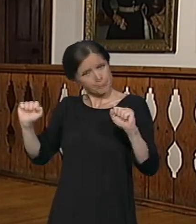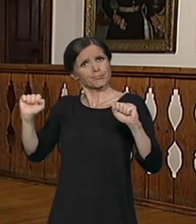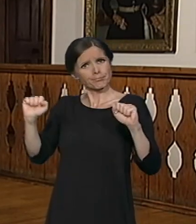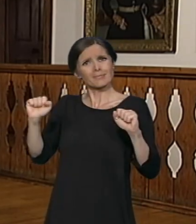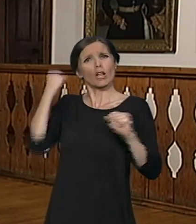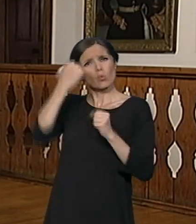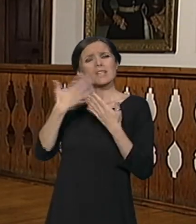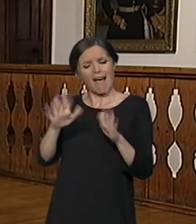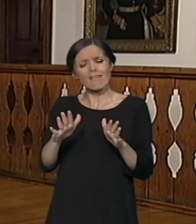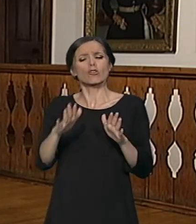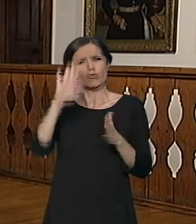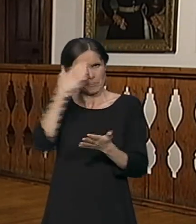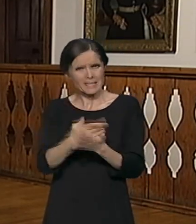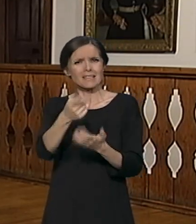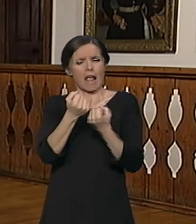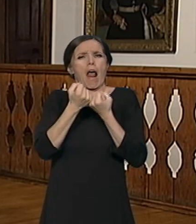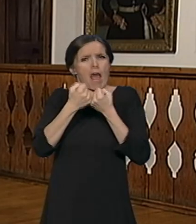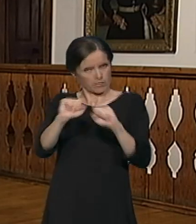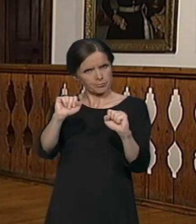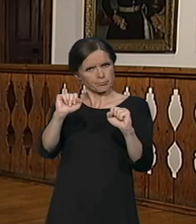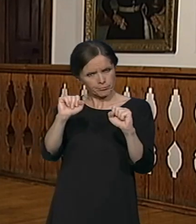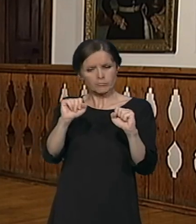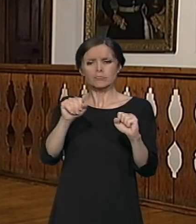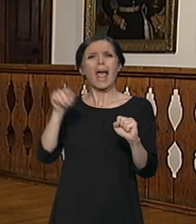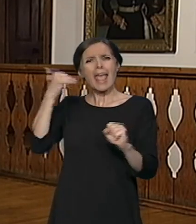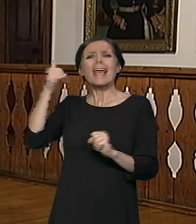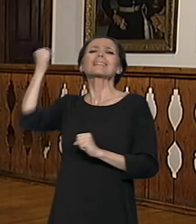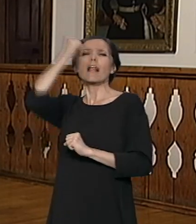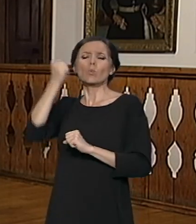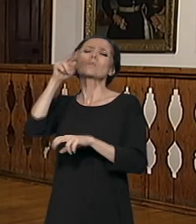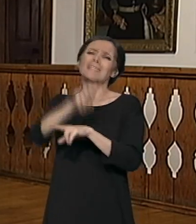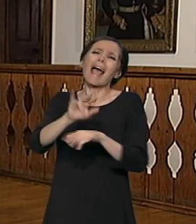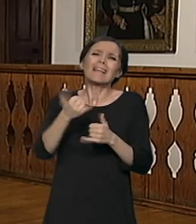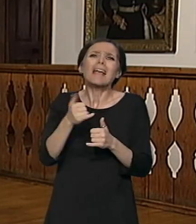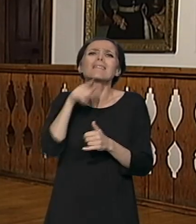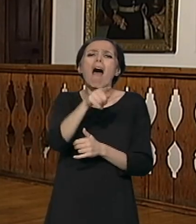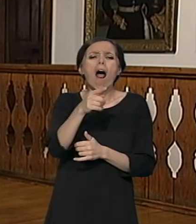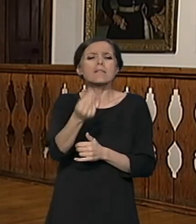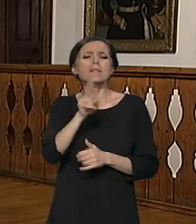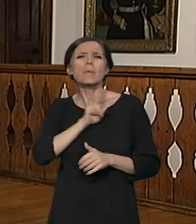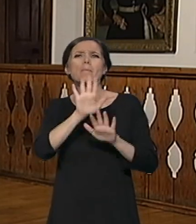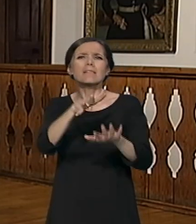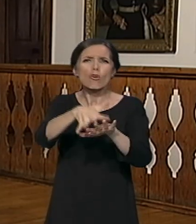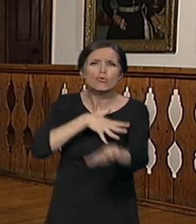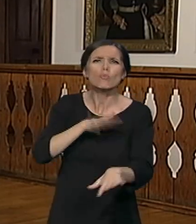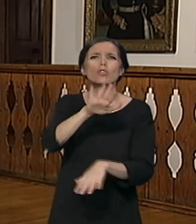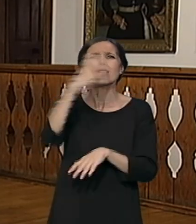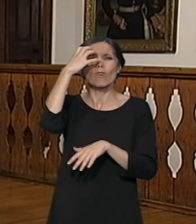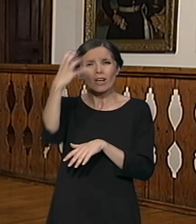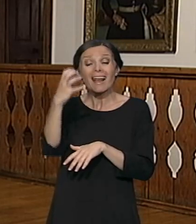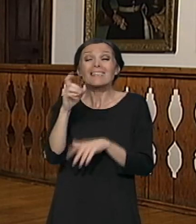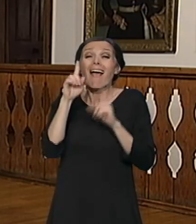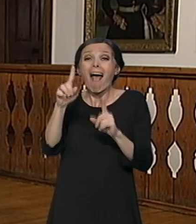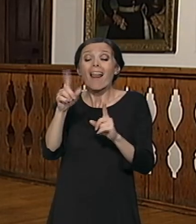u odnosu na osmansku vlast i svoju sobstvenu vlast sa svojim knezom, skupštinom i tako dalje, ali grad je i gradovi su i dalje